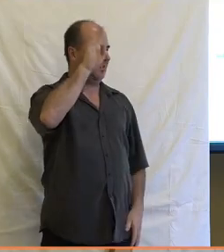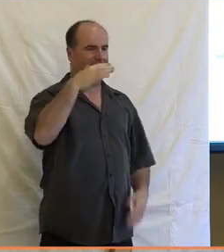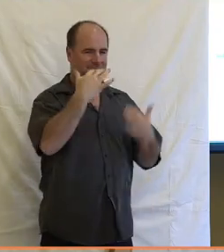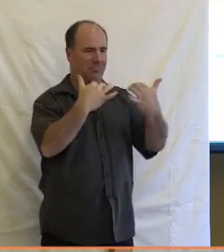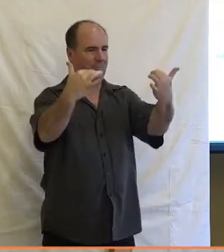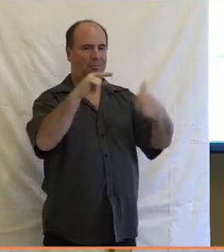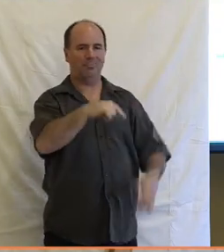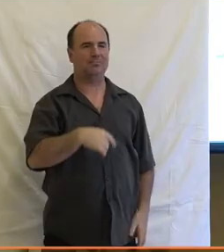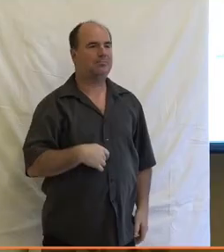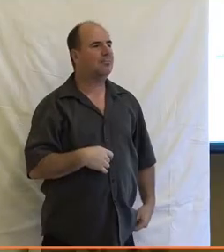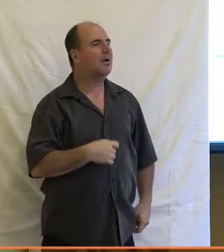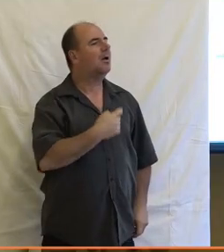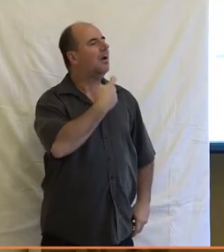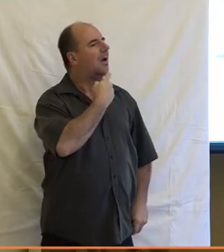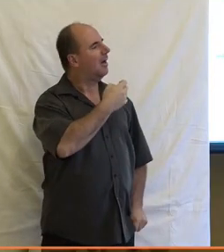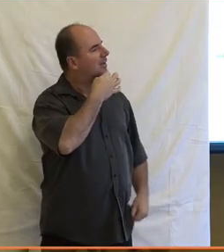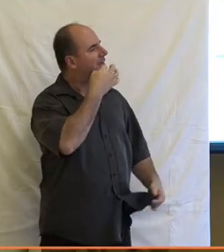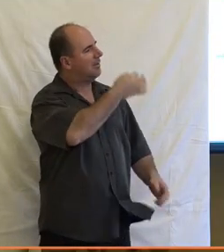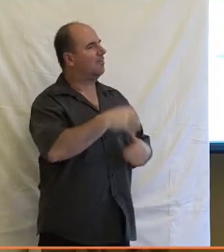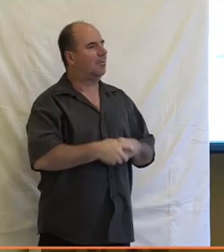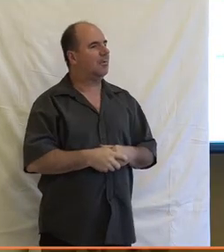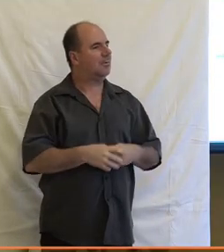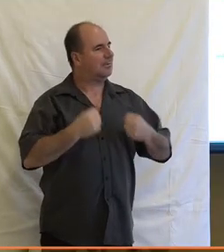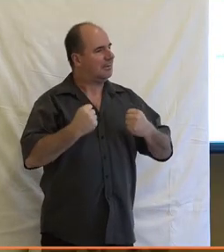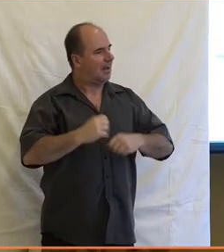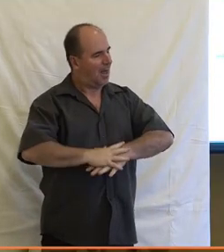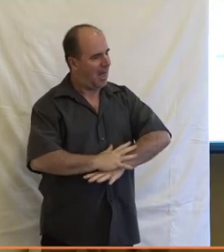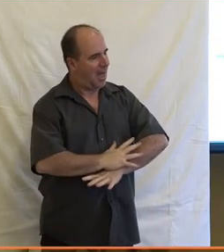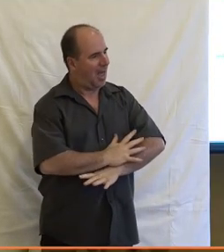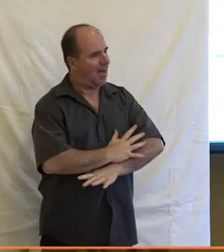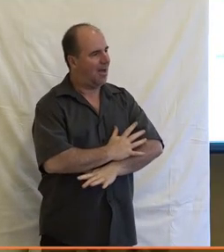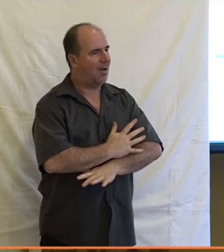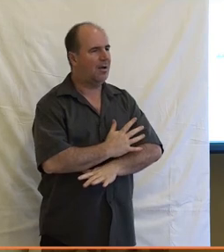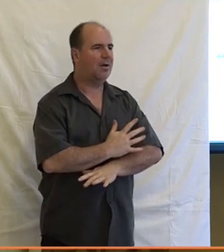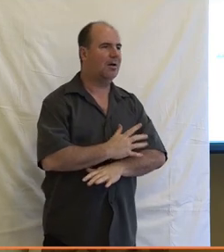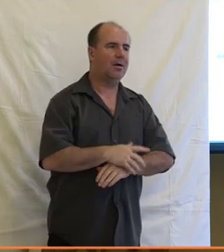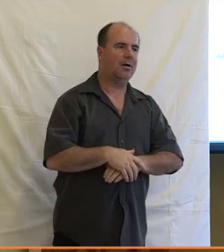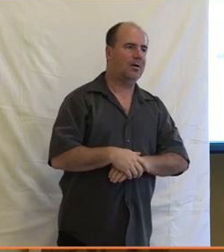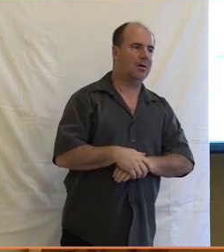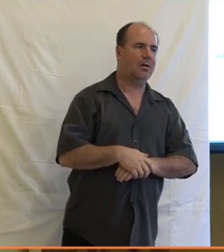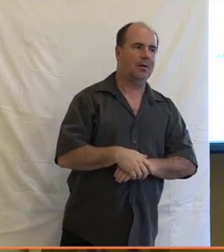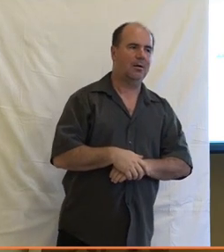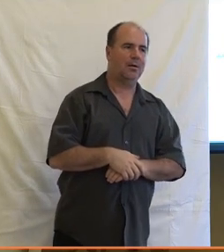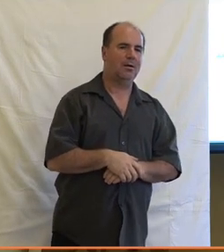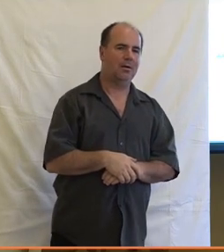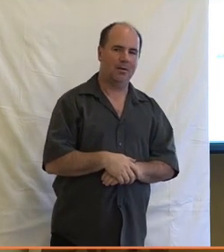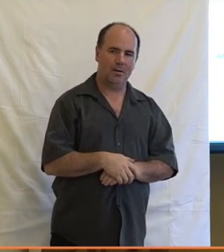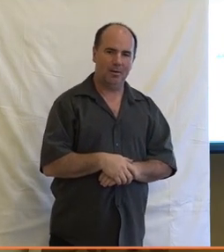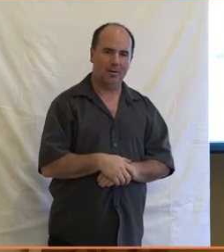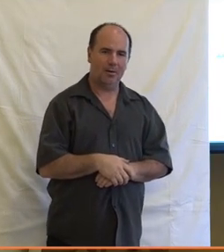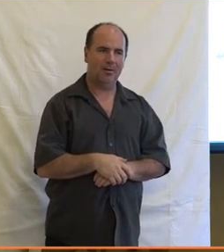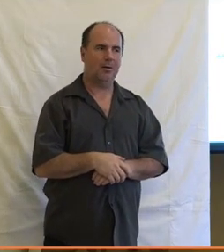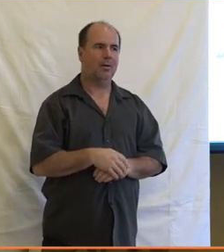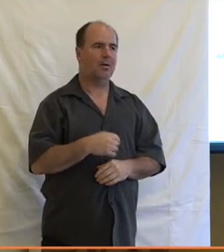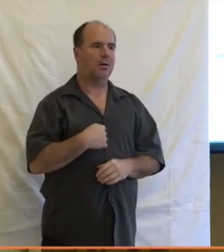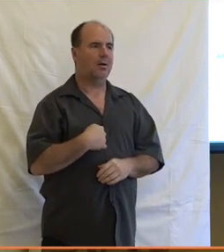Jo, já se chci zeptat, jenom mám takovou silnou emoci k tomu, tak doufám, že se mi povede vyjádřit. Tak cílení asi na vás, na všechny, jo. Ale že mám